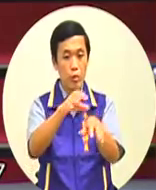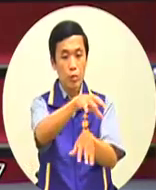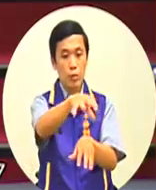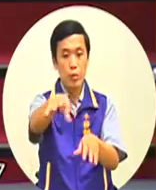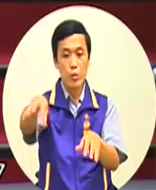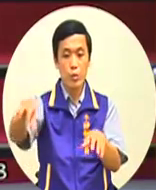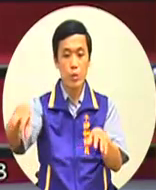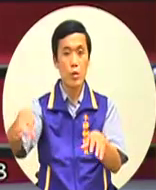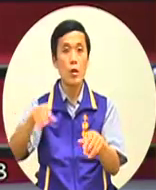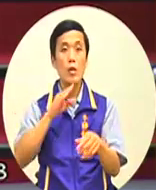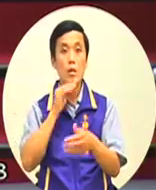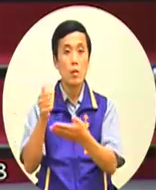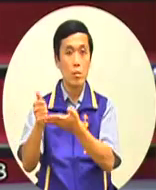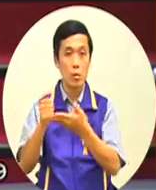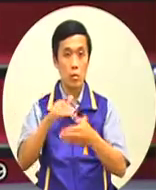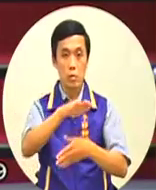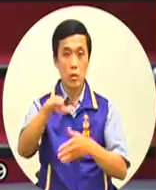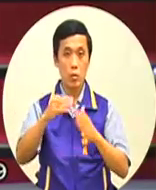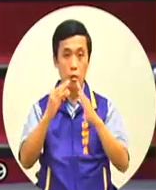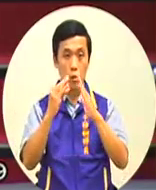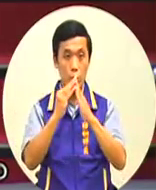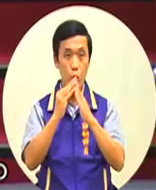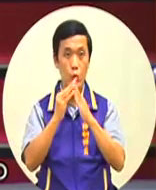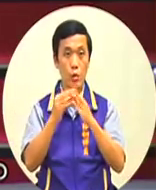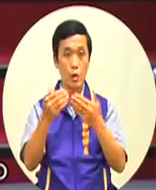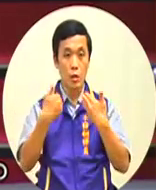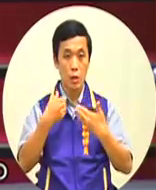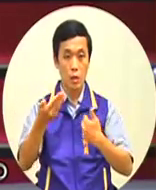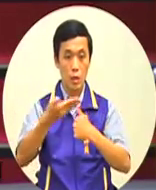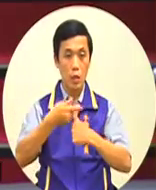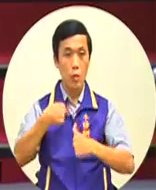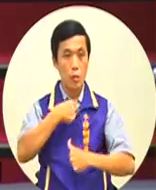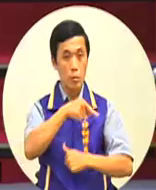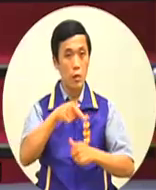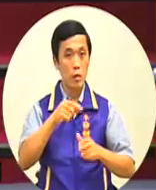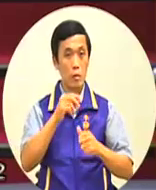局给我们更多的关心，跟给我